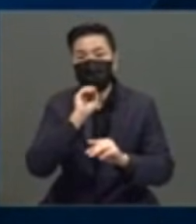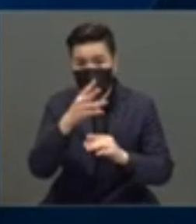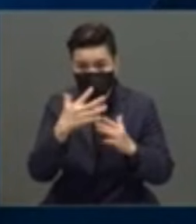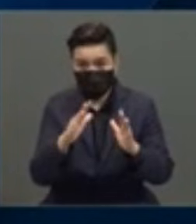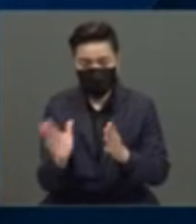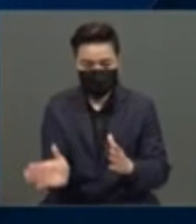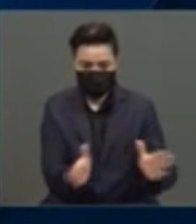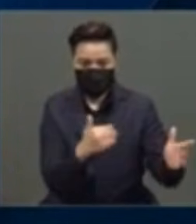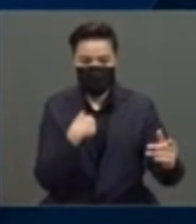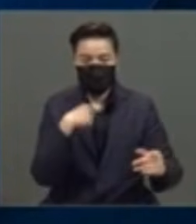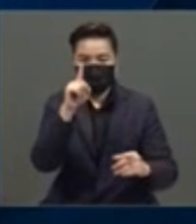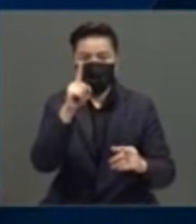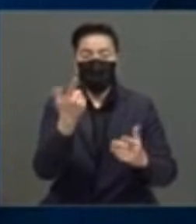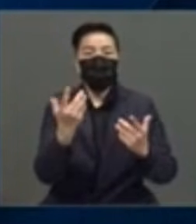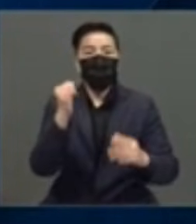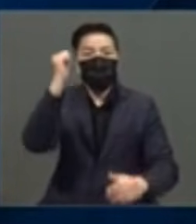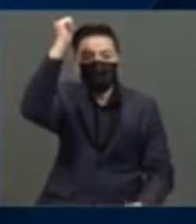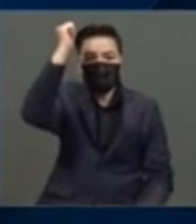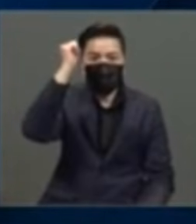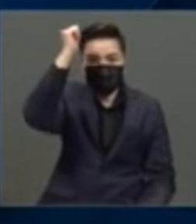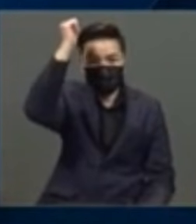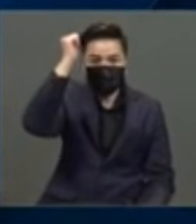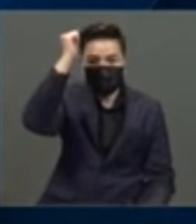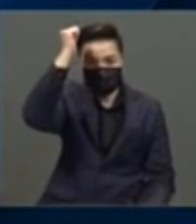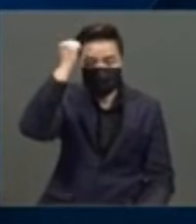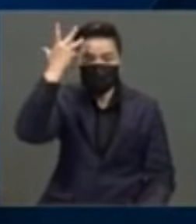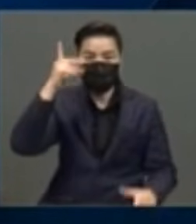นึงคือขนส่งสาธารณะครับ